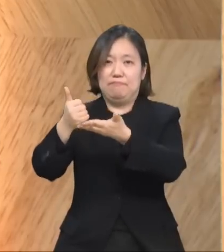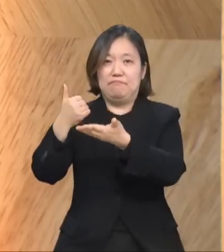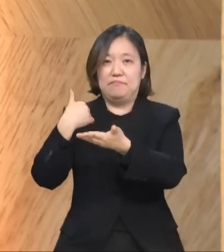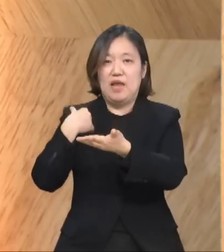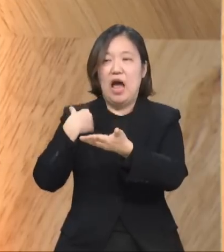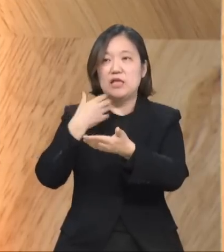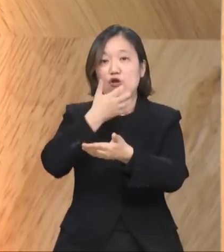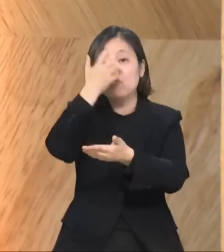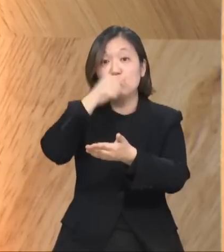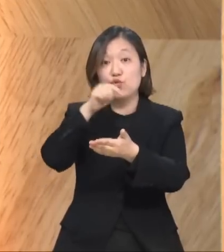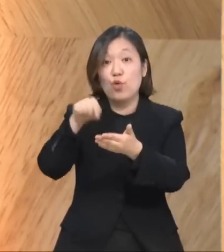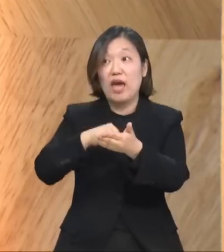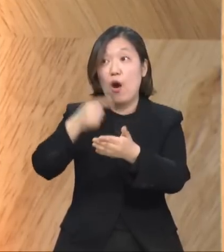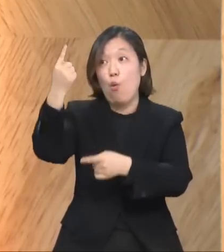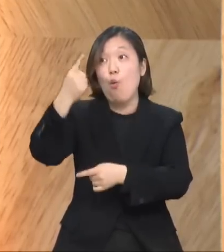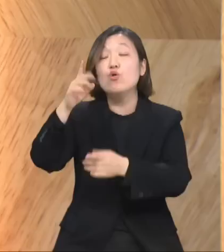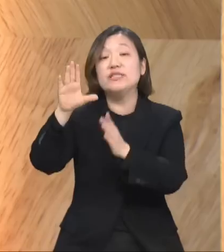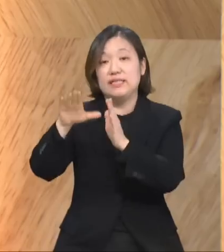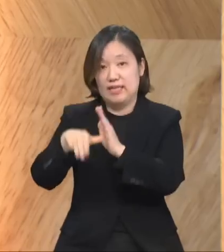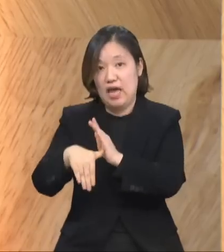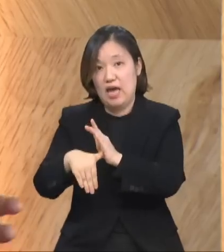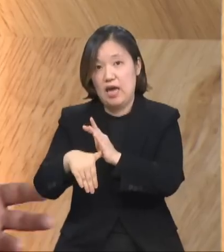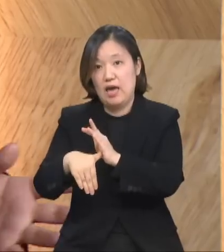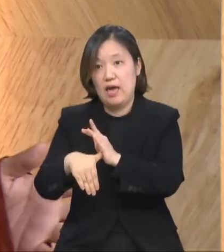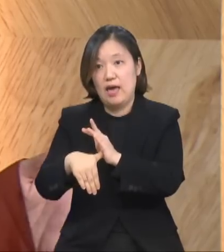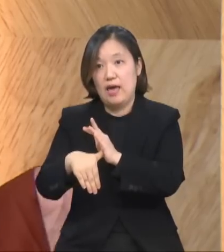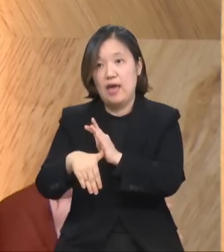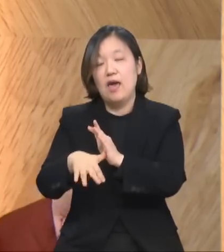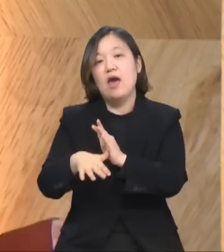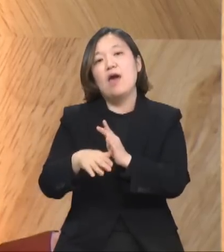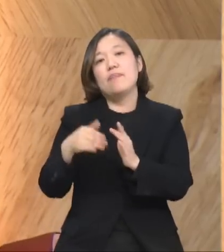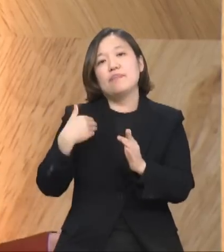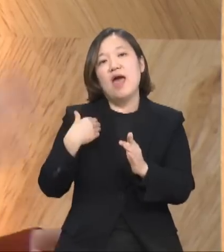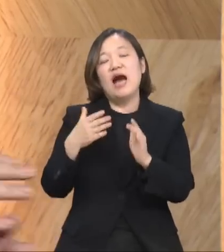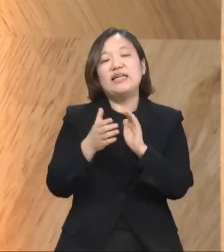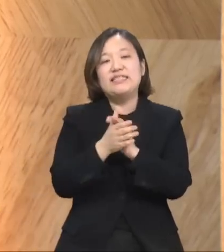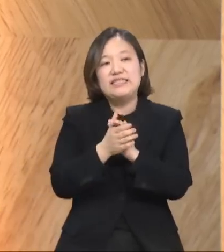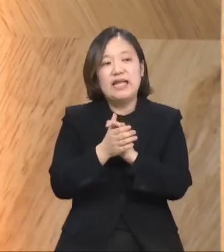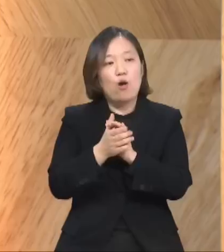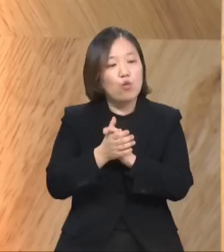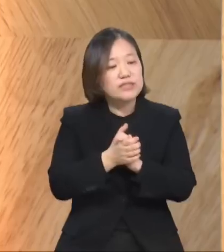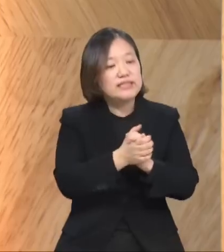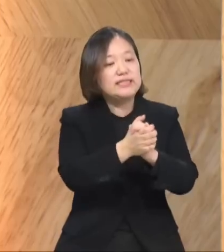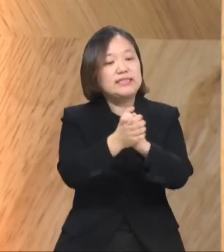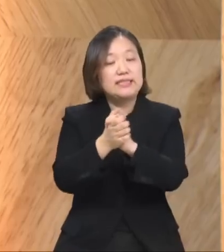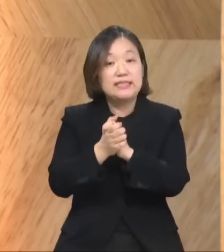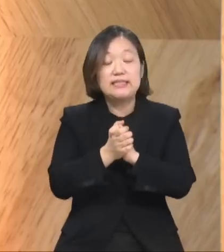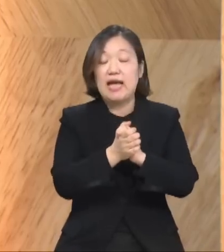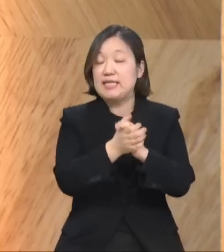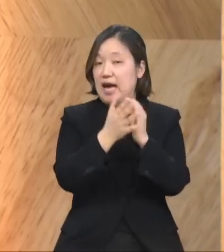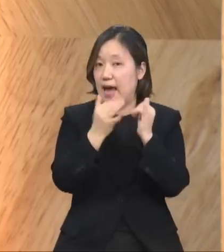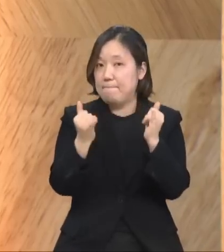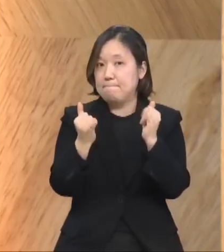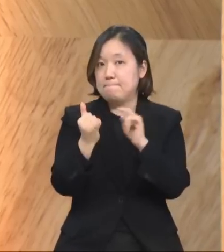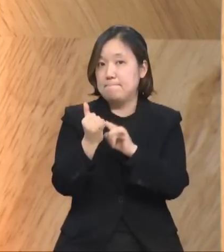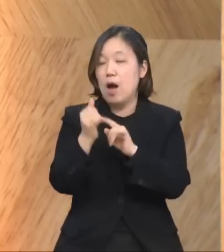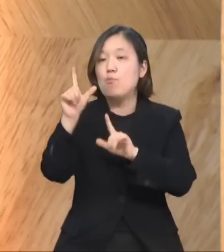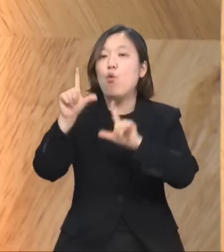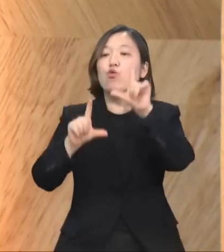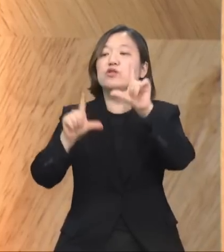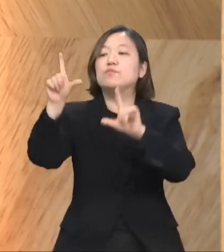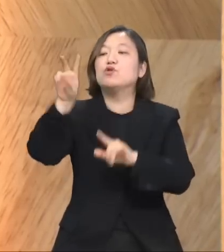평소에 내가 친근하게 생각했던 그런 종교인의 모습으로 꿈에 나타나는 것일 수도 있어요